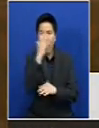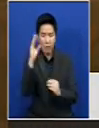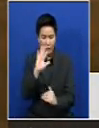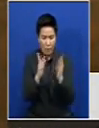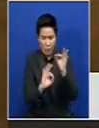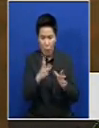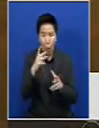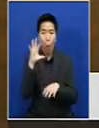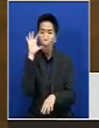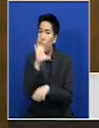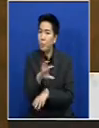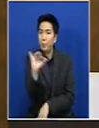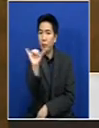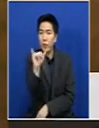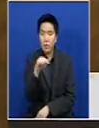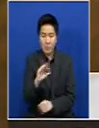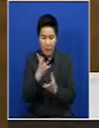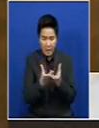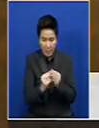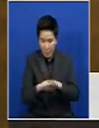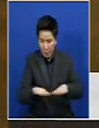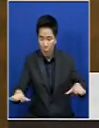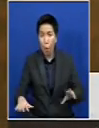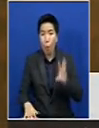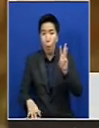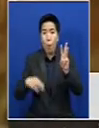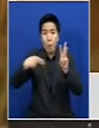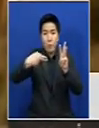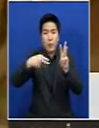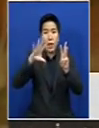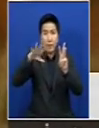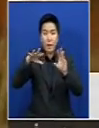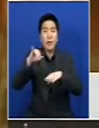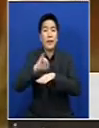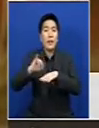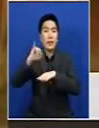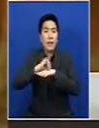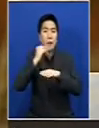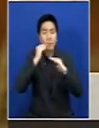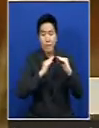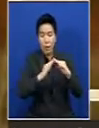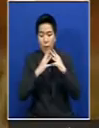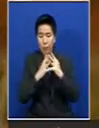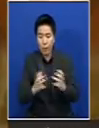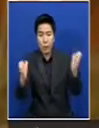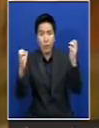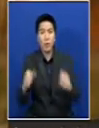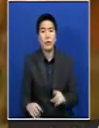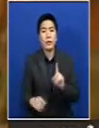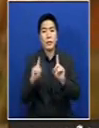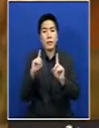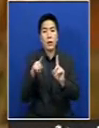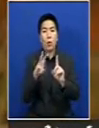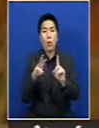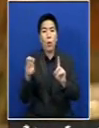วยังไม่อาจควบคุมได้ค่ะไฟป่าเผาทำลายพื้นที่ไปเกือบ 65,000 ไร่แล้วและอาคารบ้านเรือนเสียหายประมาณ 1,600 หลังนะ